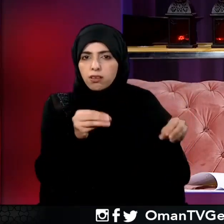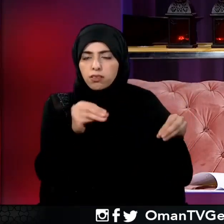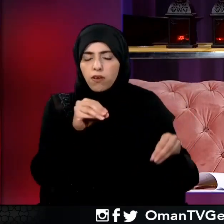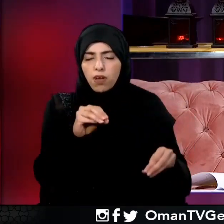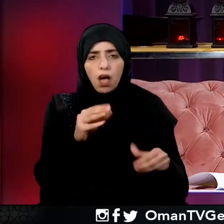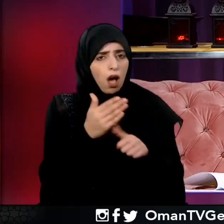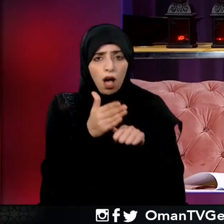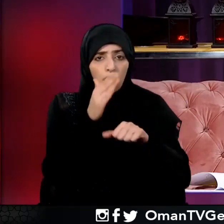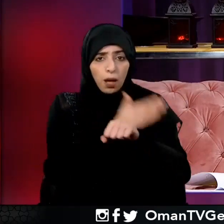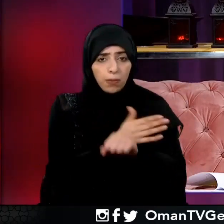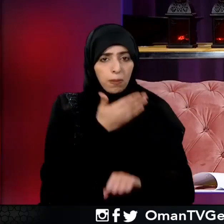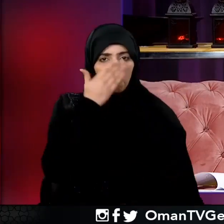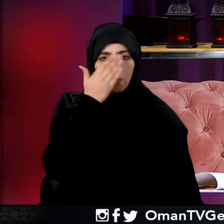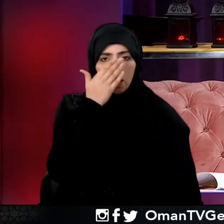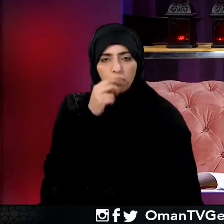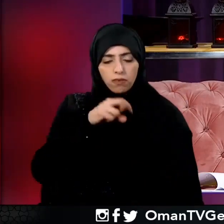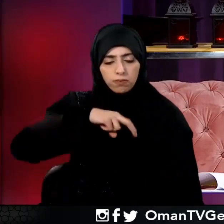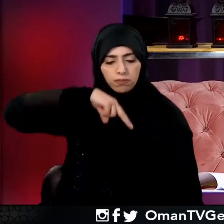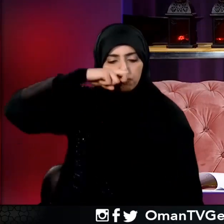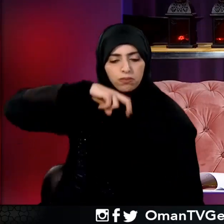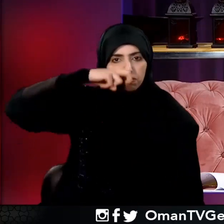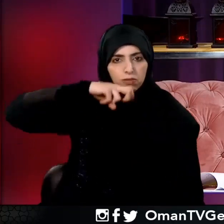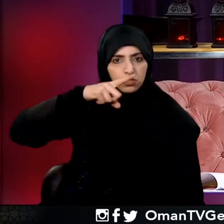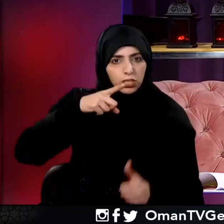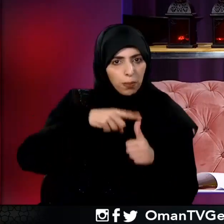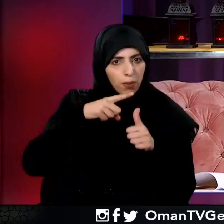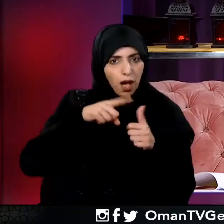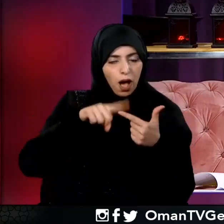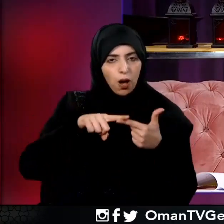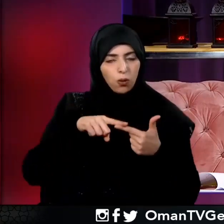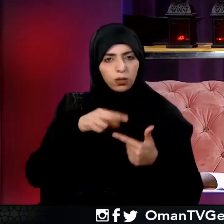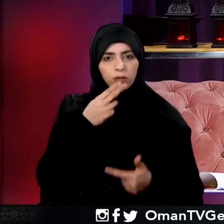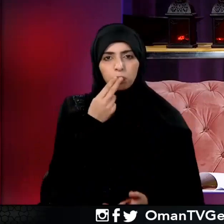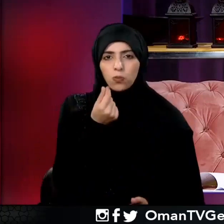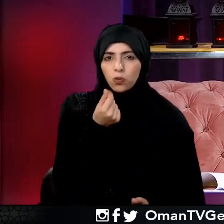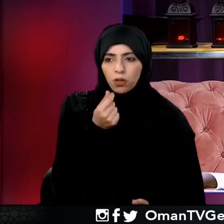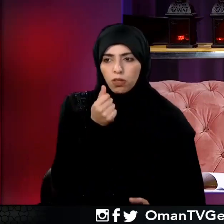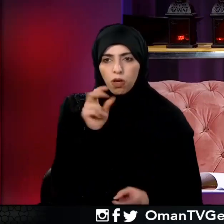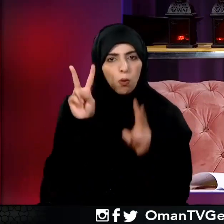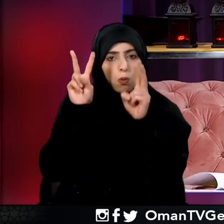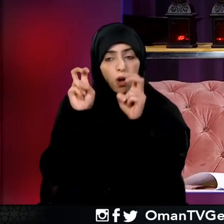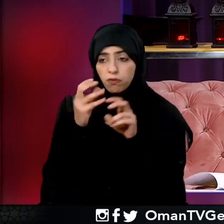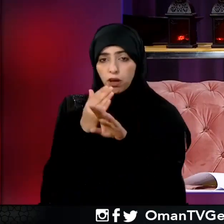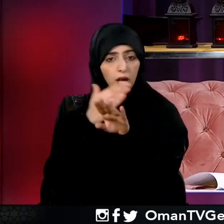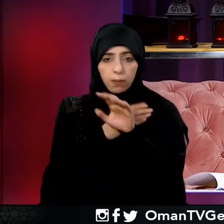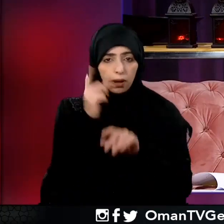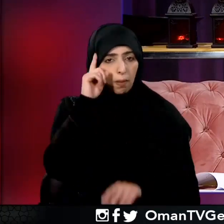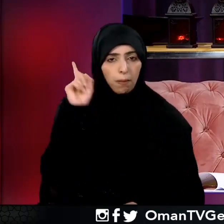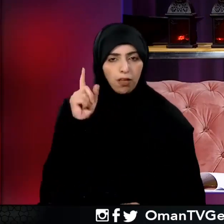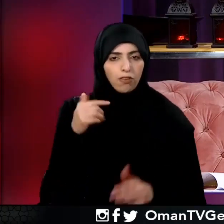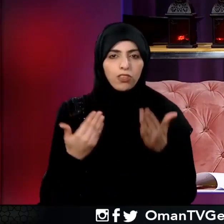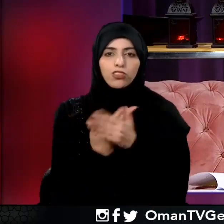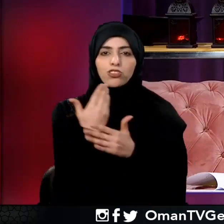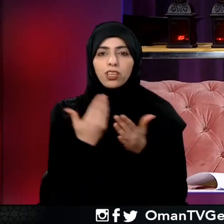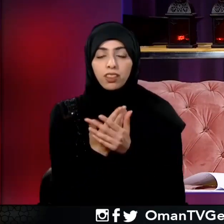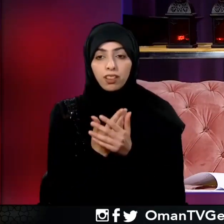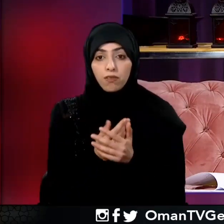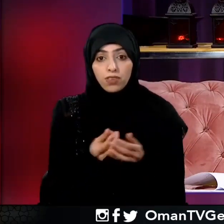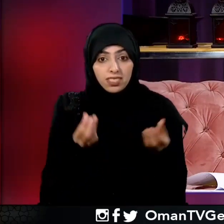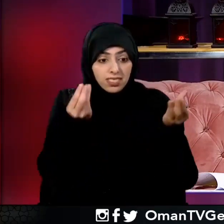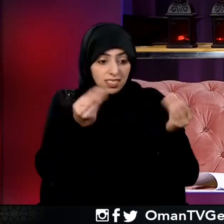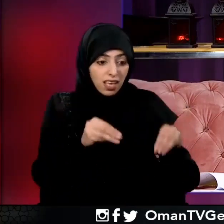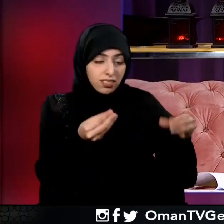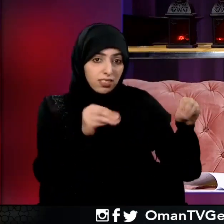حاسة السمع أو عفوا حاسة الشم، أن الشخص يفقد حاسة الشم والتذوق، لكن هل في أعراض أخرى